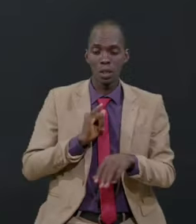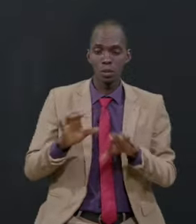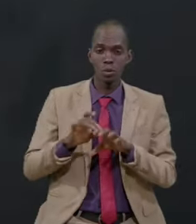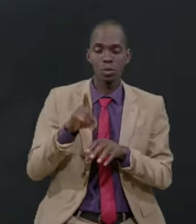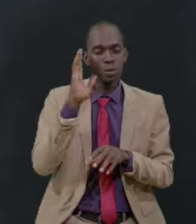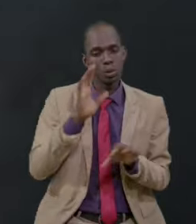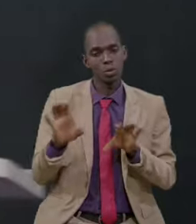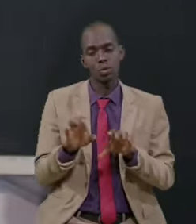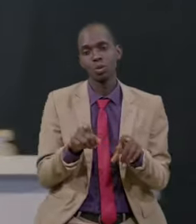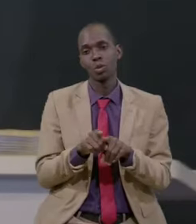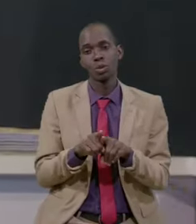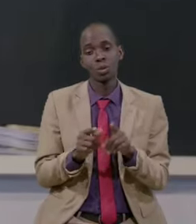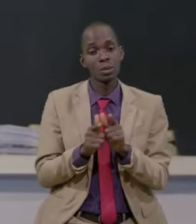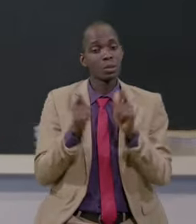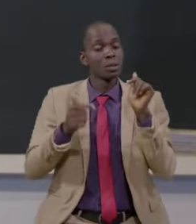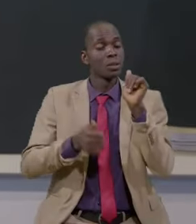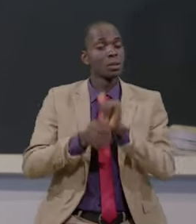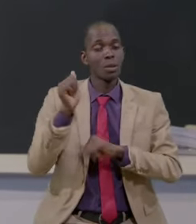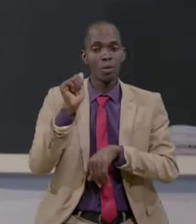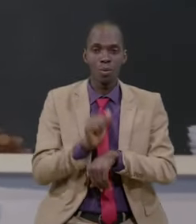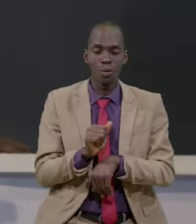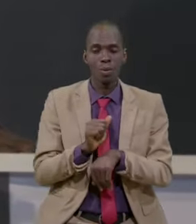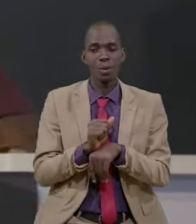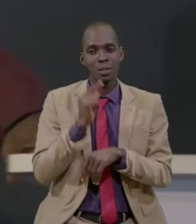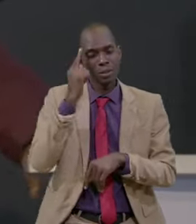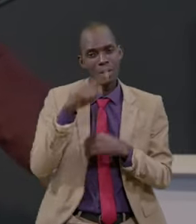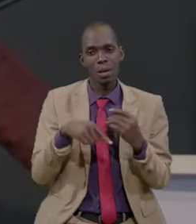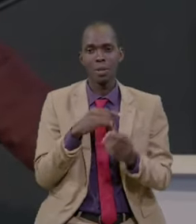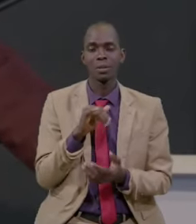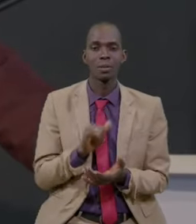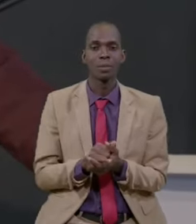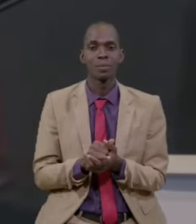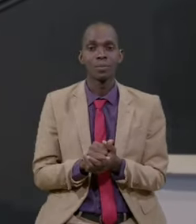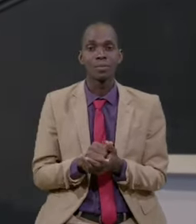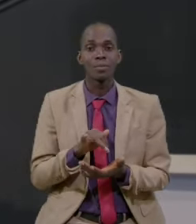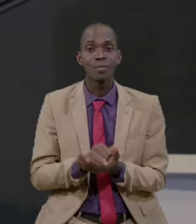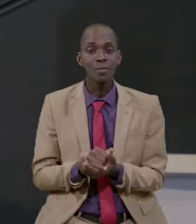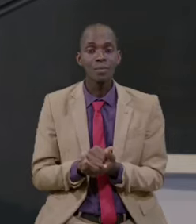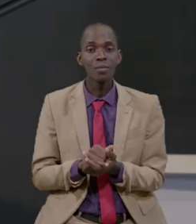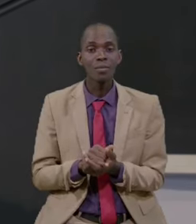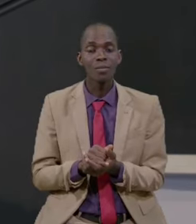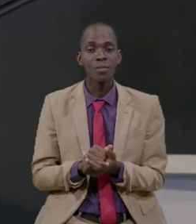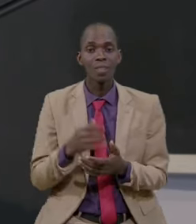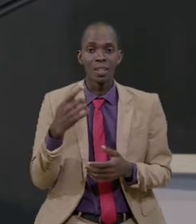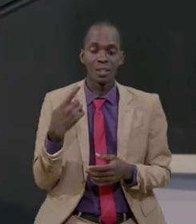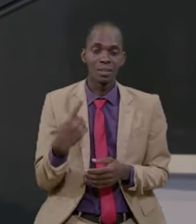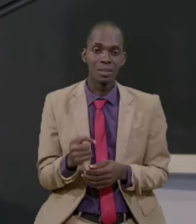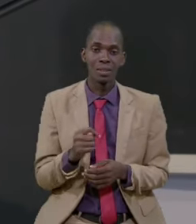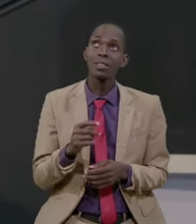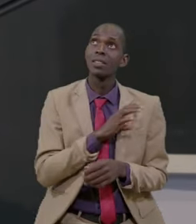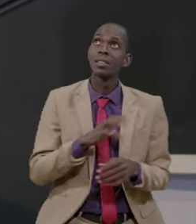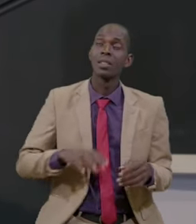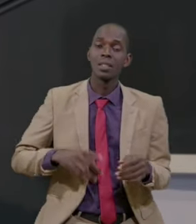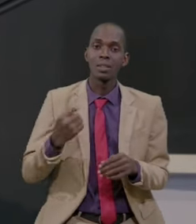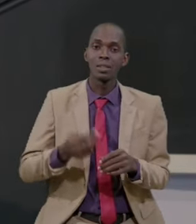cela. Jésus est venu le plus haut des hauts, le plus élevé. Et il a fait ce